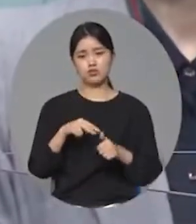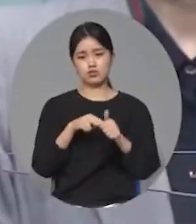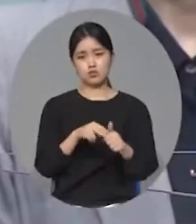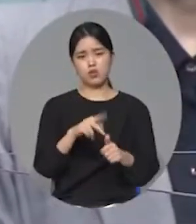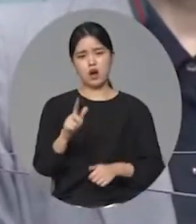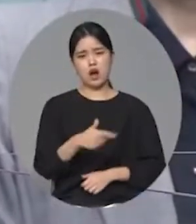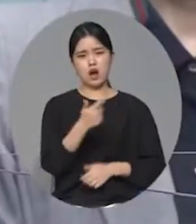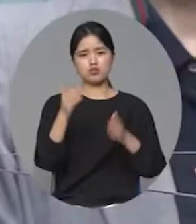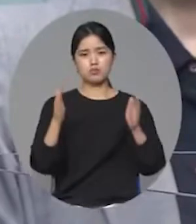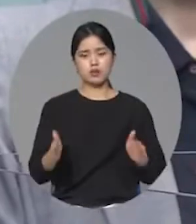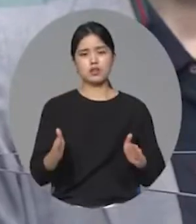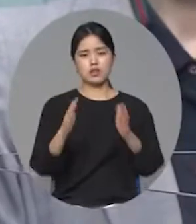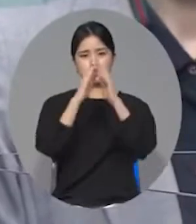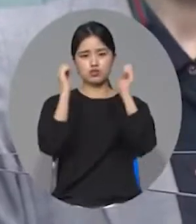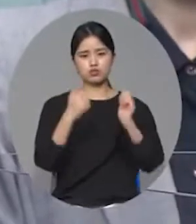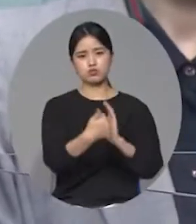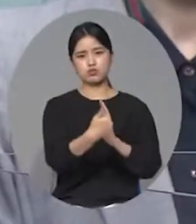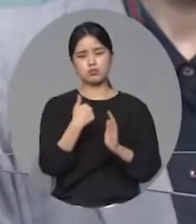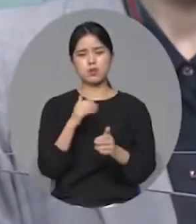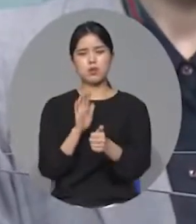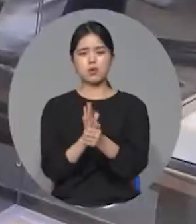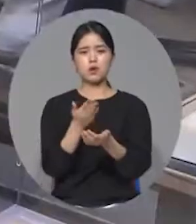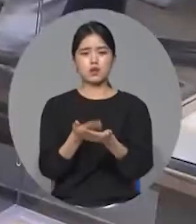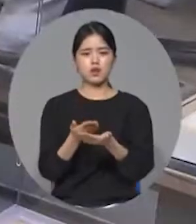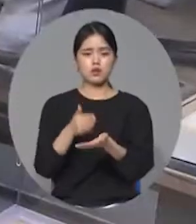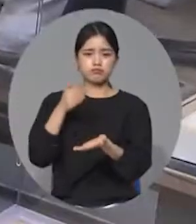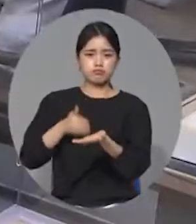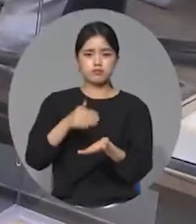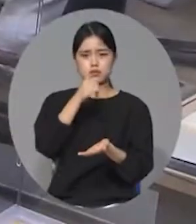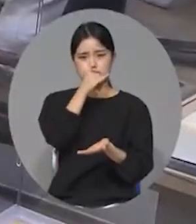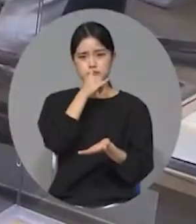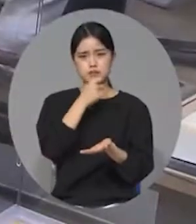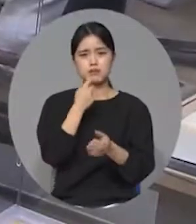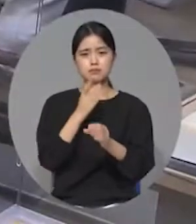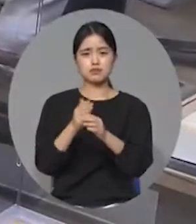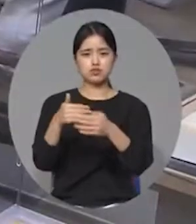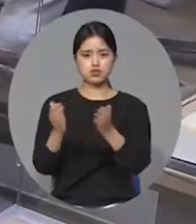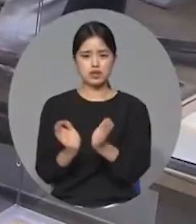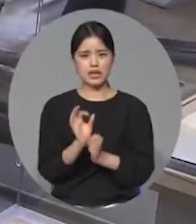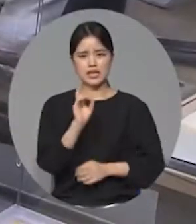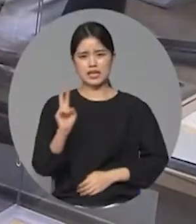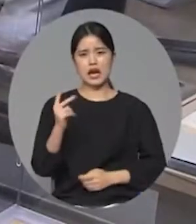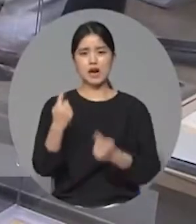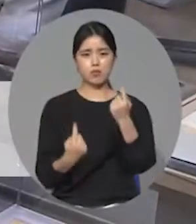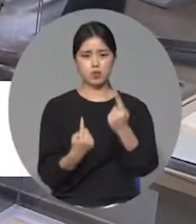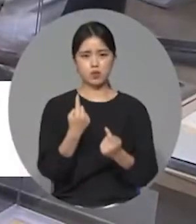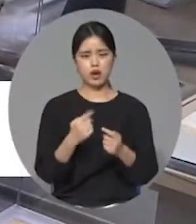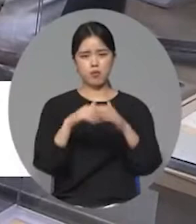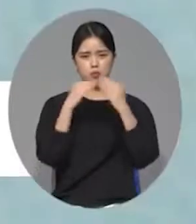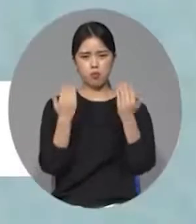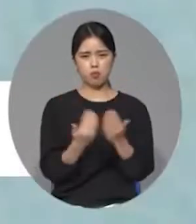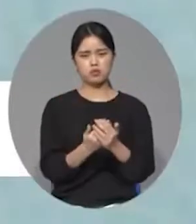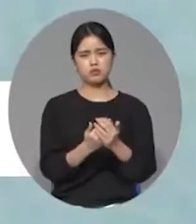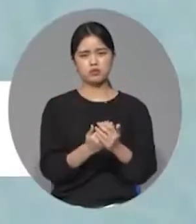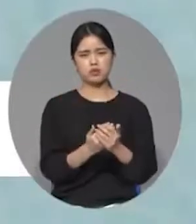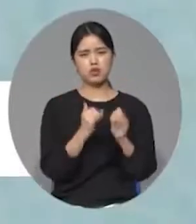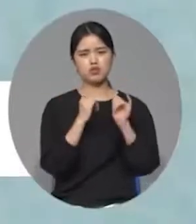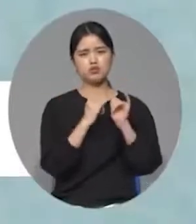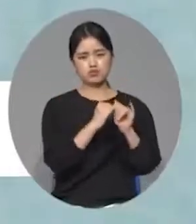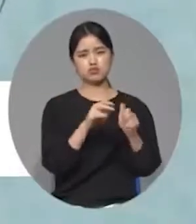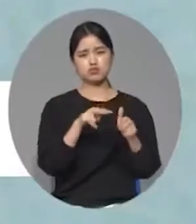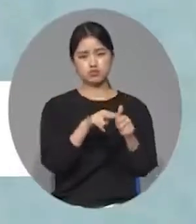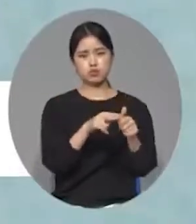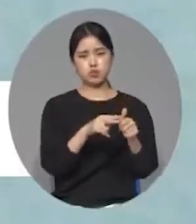하루 만에 전북을 찾아 지지를 호소했습니다. 민주당은 야당보다 모든 면에서 더 나은 후보를 내야